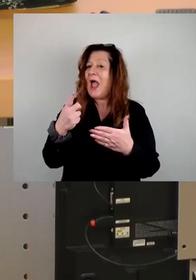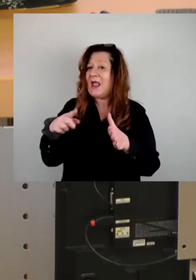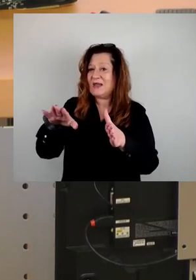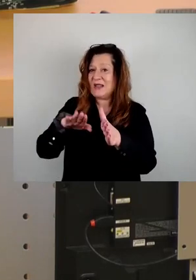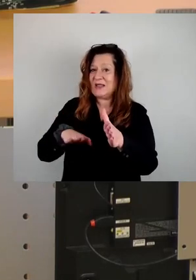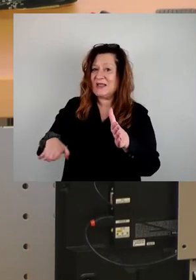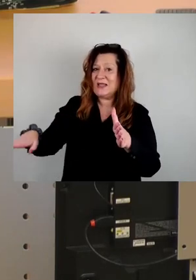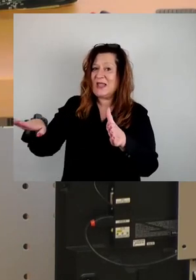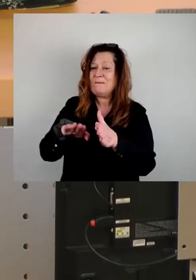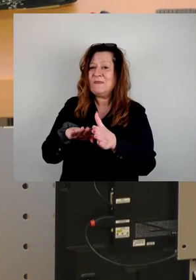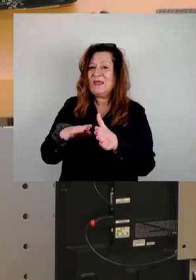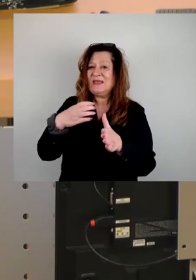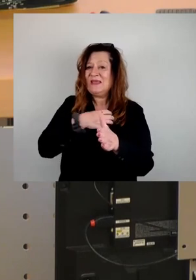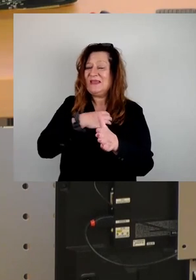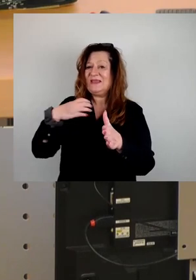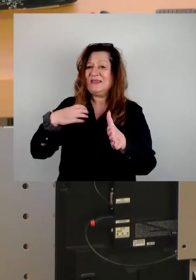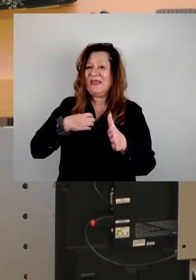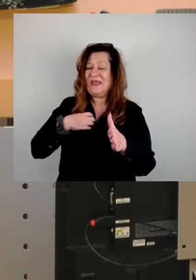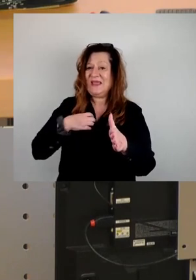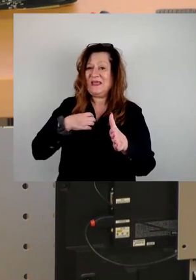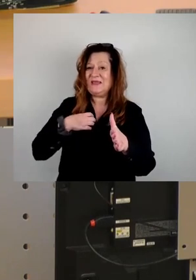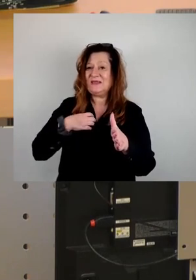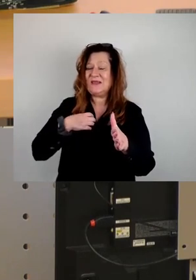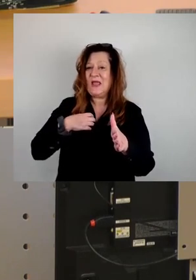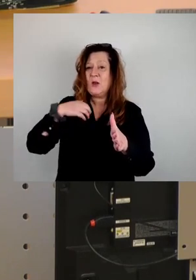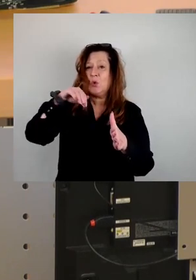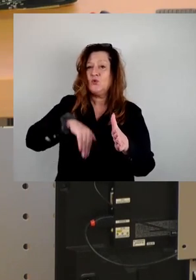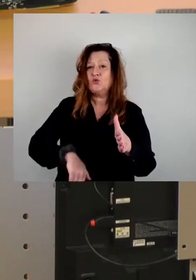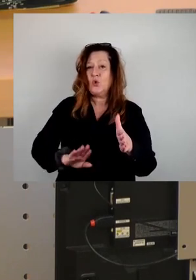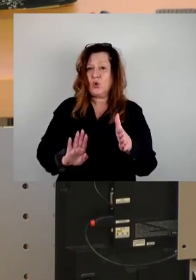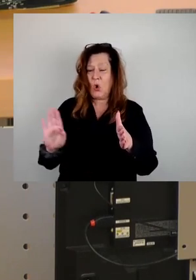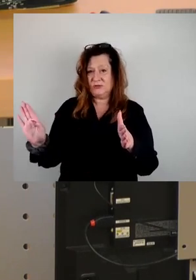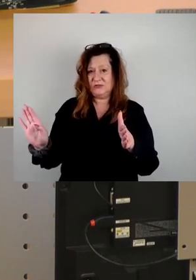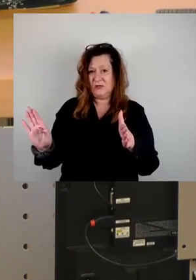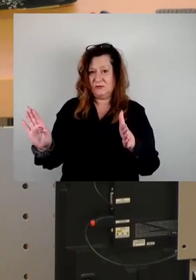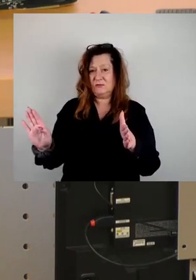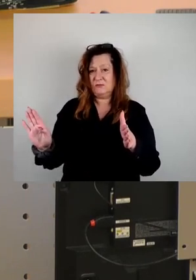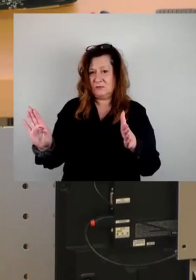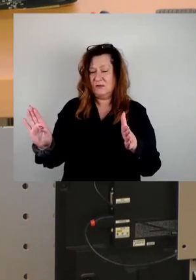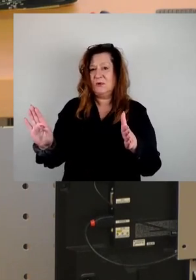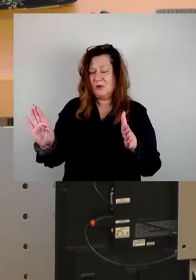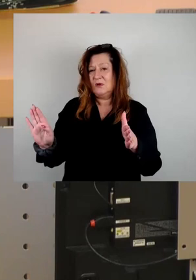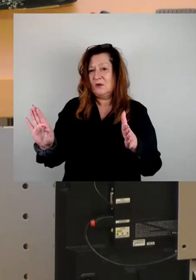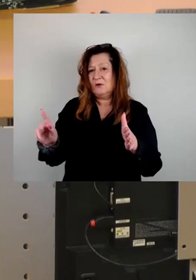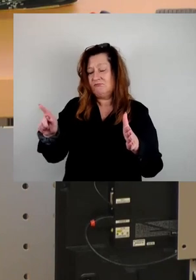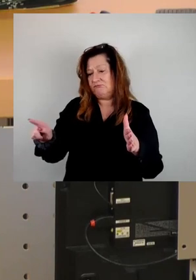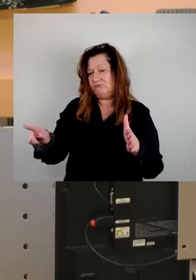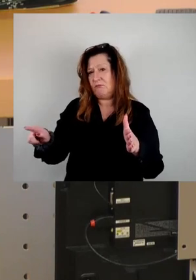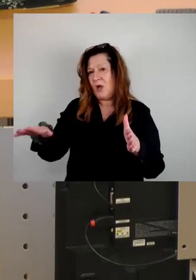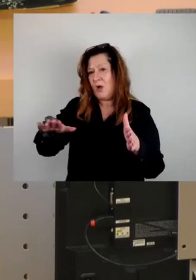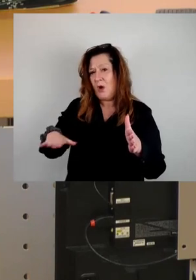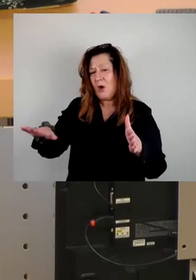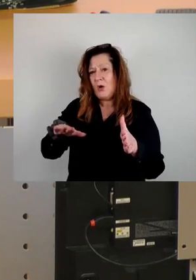Dresdner Südosten mit dem blauen Bad Geberbach, was damit entwickelt werden kann, mit dem Trümmerberg